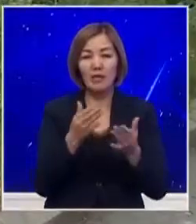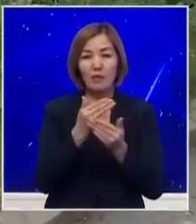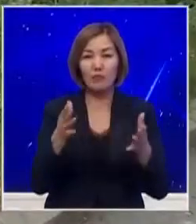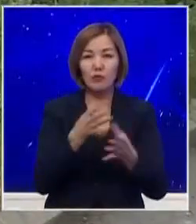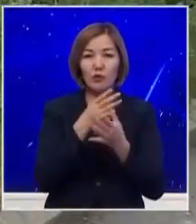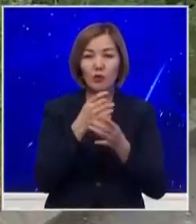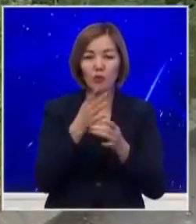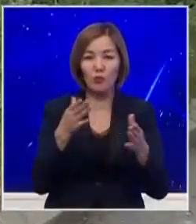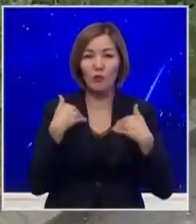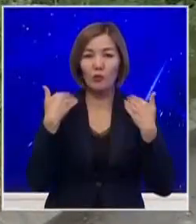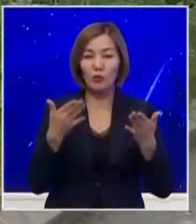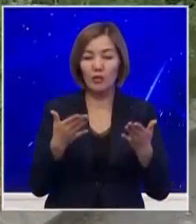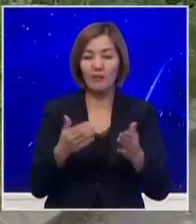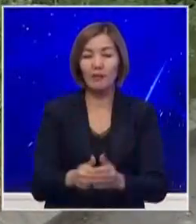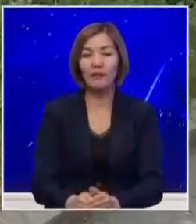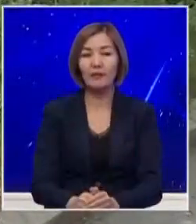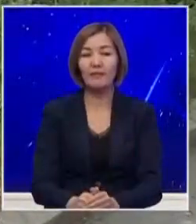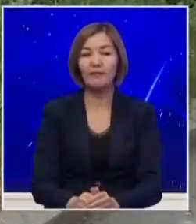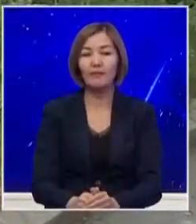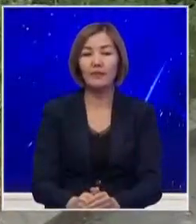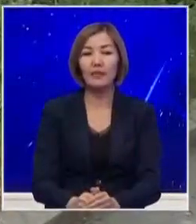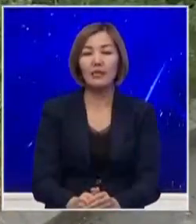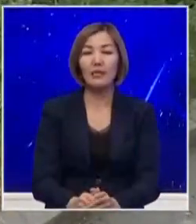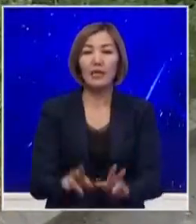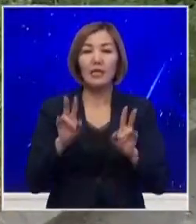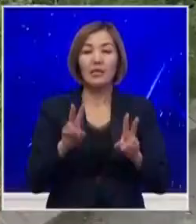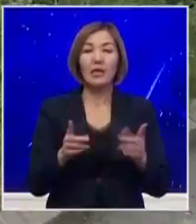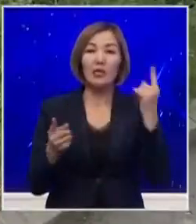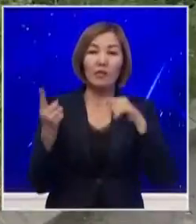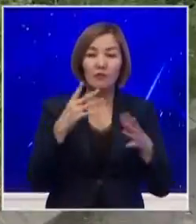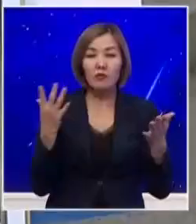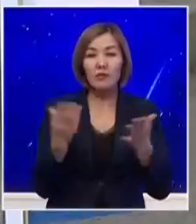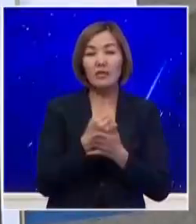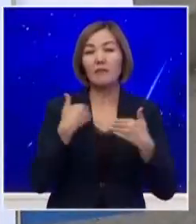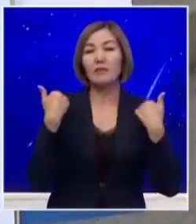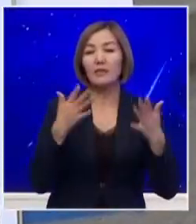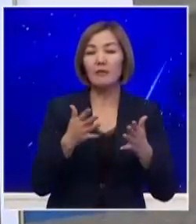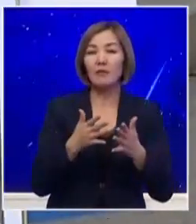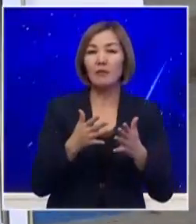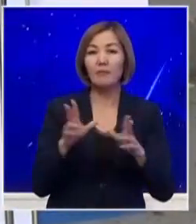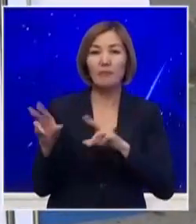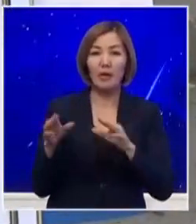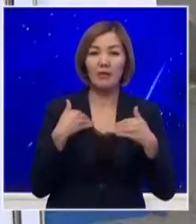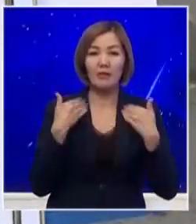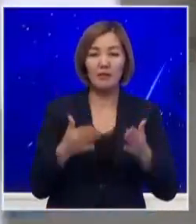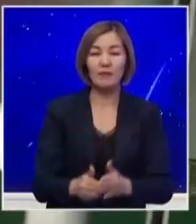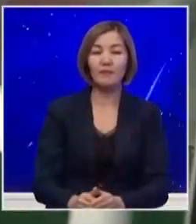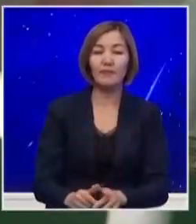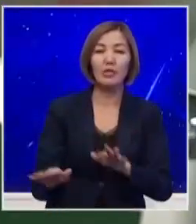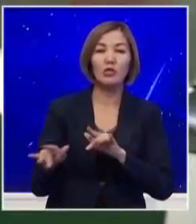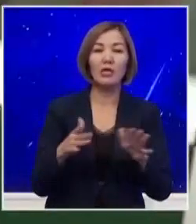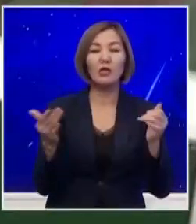барша музей қызметкерлерін құттықтаймын. Барлығына тек қана творчестволық табыс тілеп, мол бақыт тілеймін. Шара